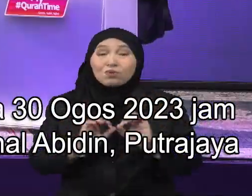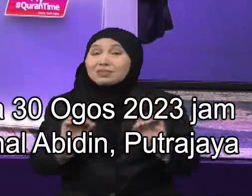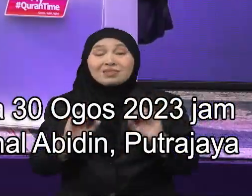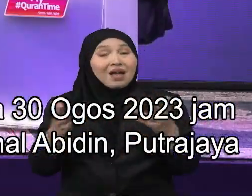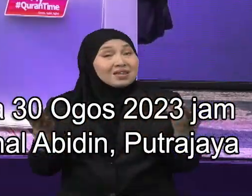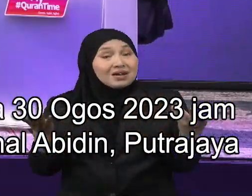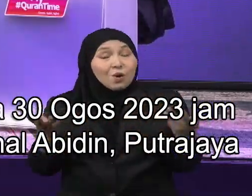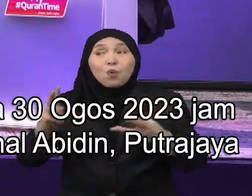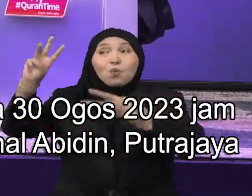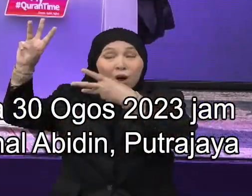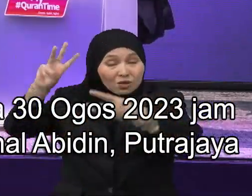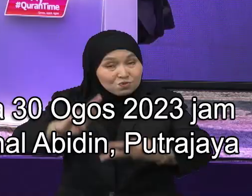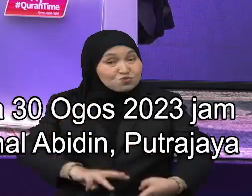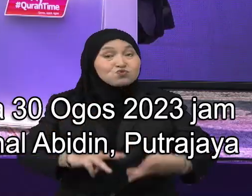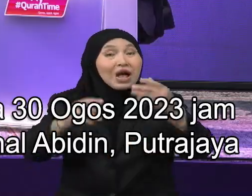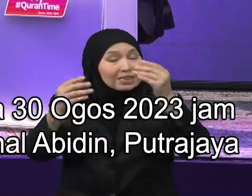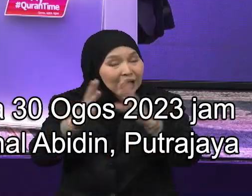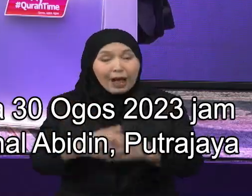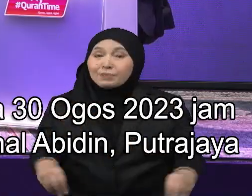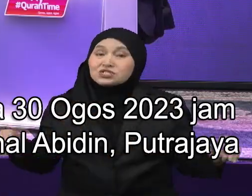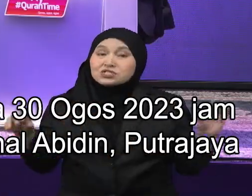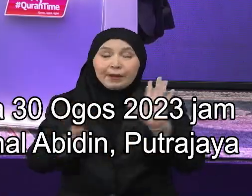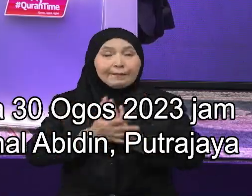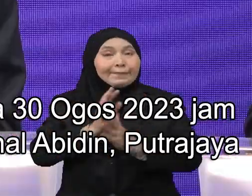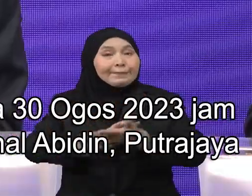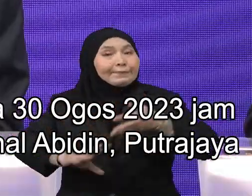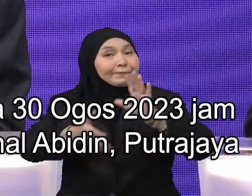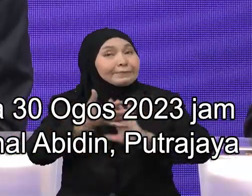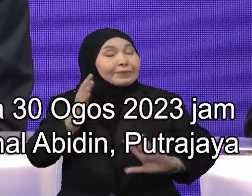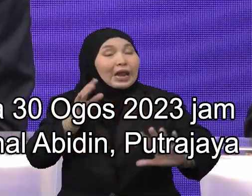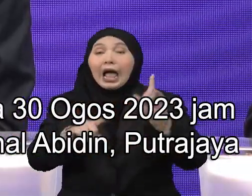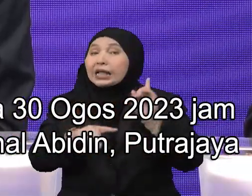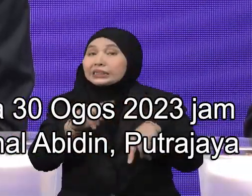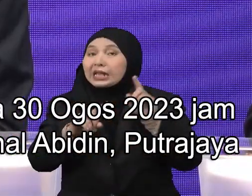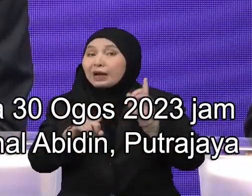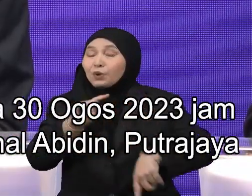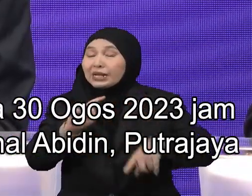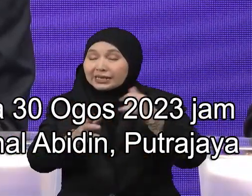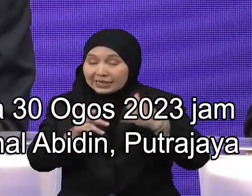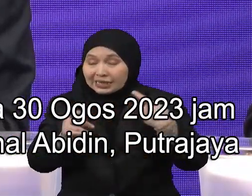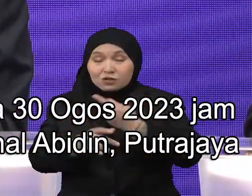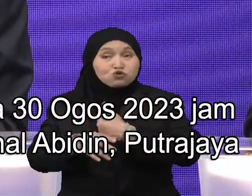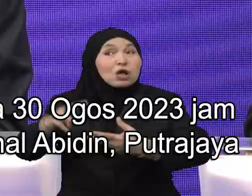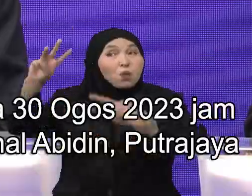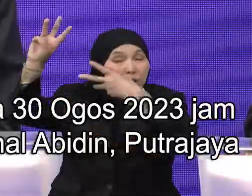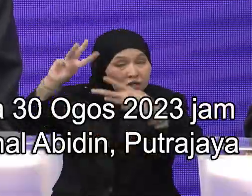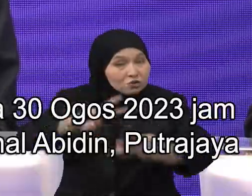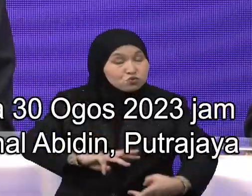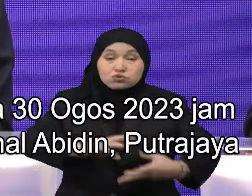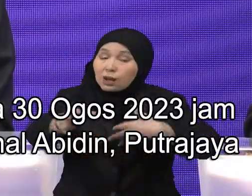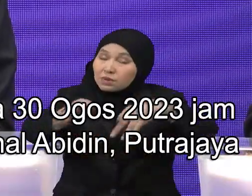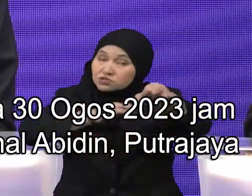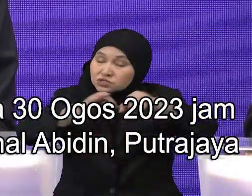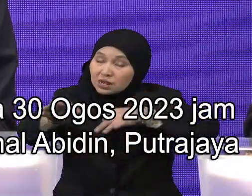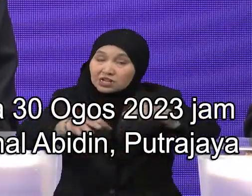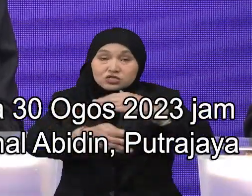telah turun maka selesailah selesaikan karena tidak boleh kita berijtihad lagi bilamana Wahyu itu telah jelas menerangkan